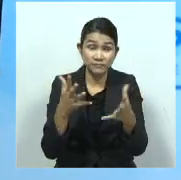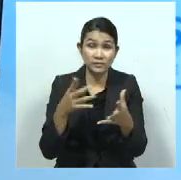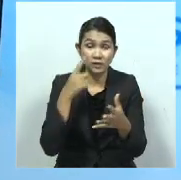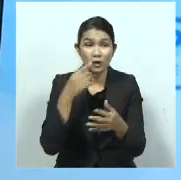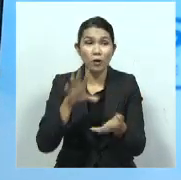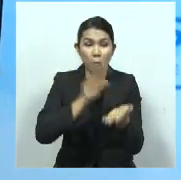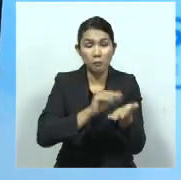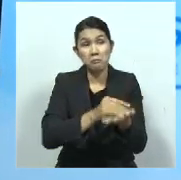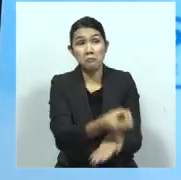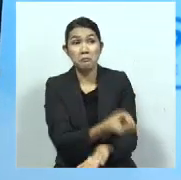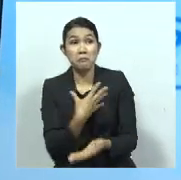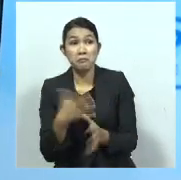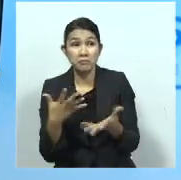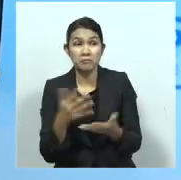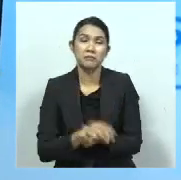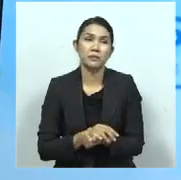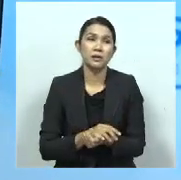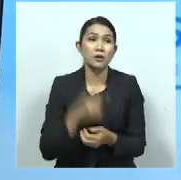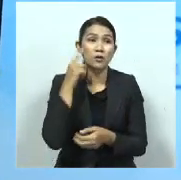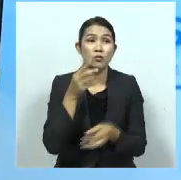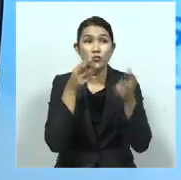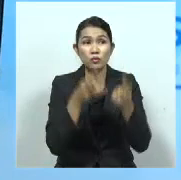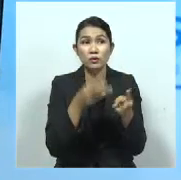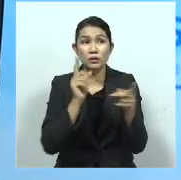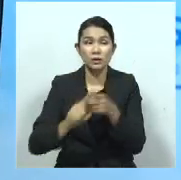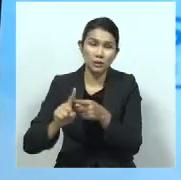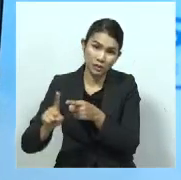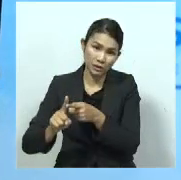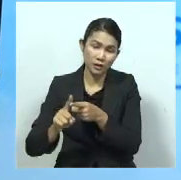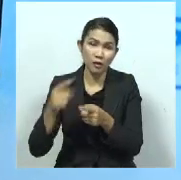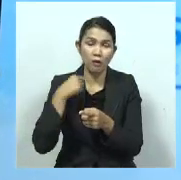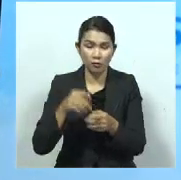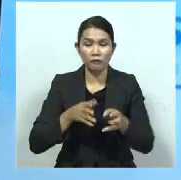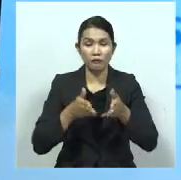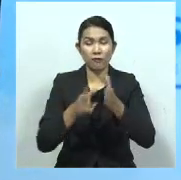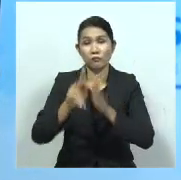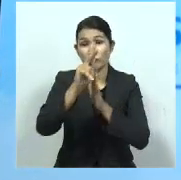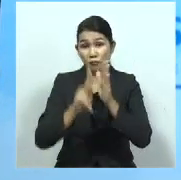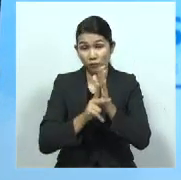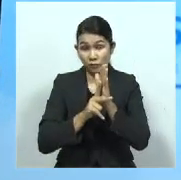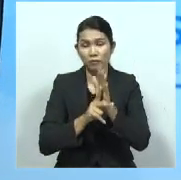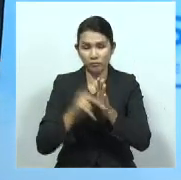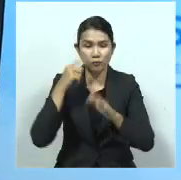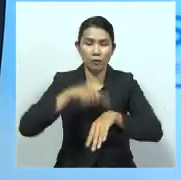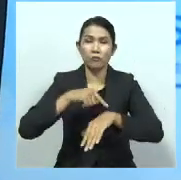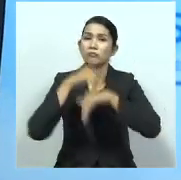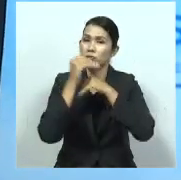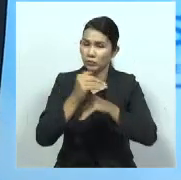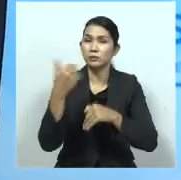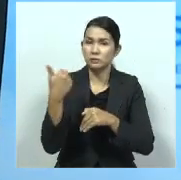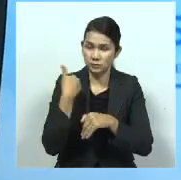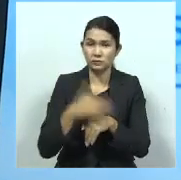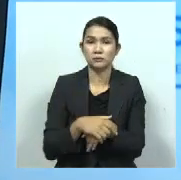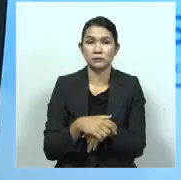าก็กระบวนการต่างๆในทางฝ่ายนิติบัญญัติก็จะมีกำหนดเวลาไว้ชัดเจนนะครับตามรัฐธรรมนูญ